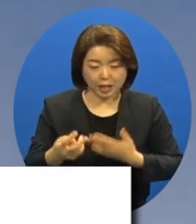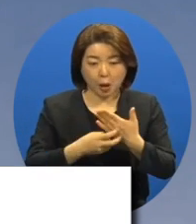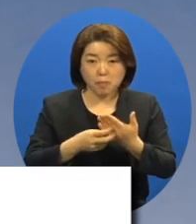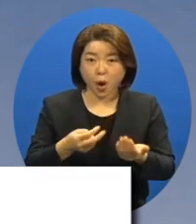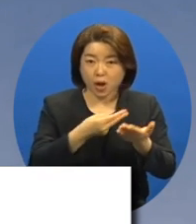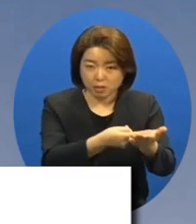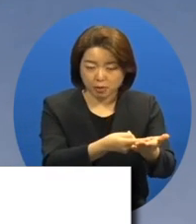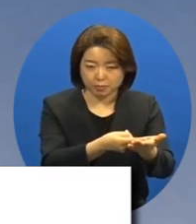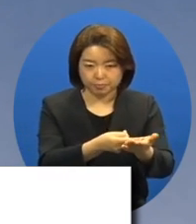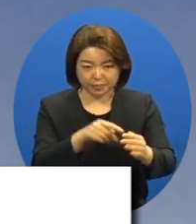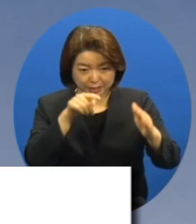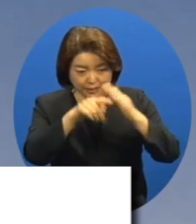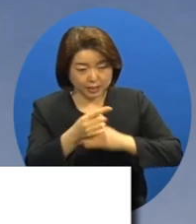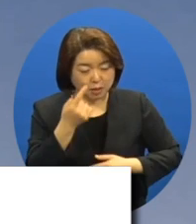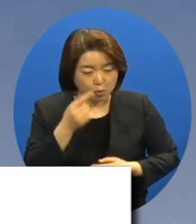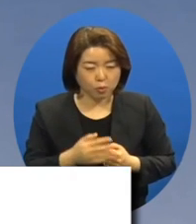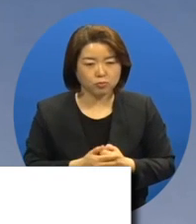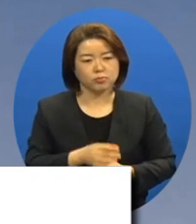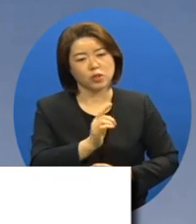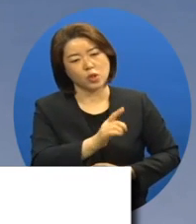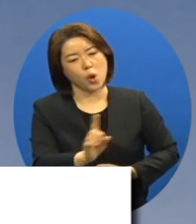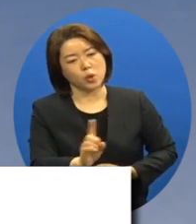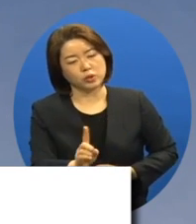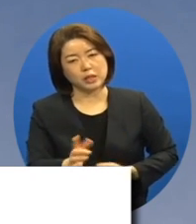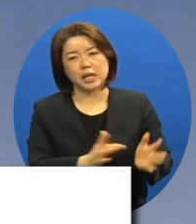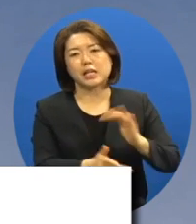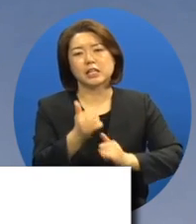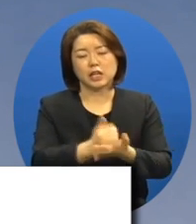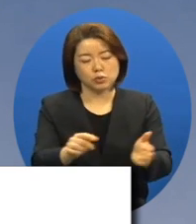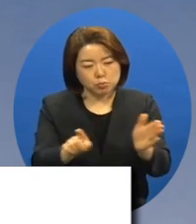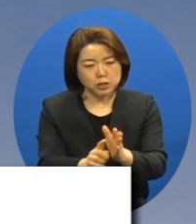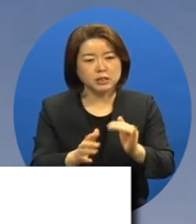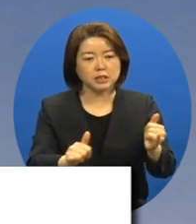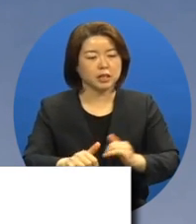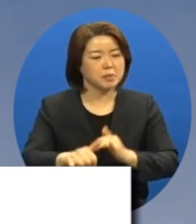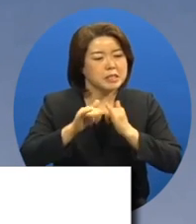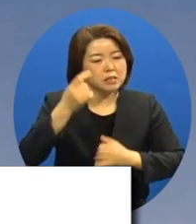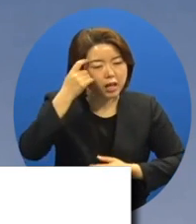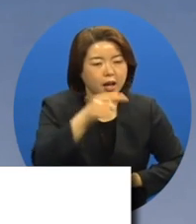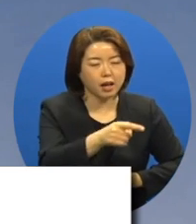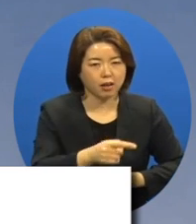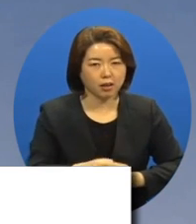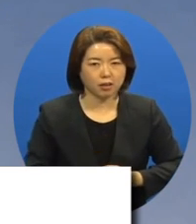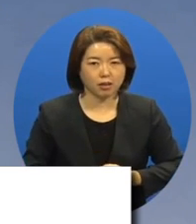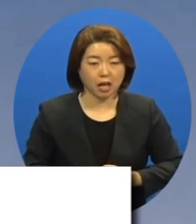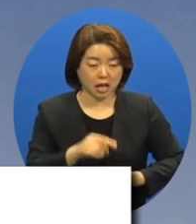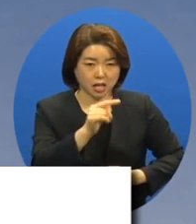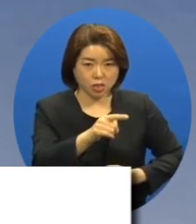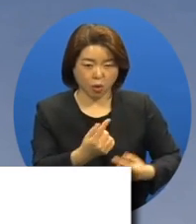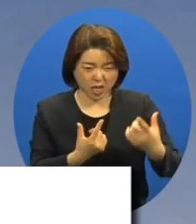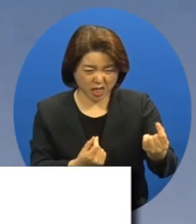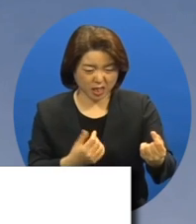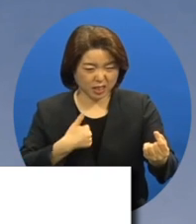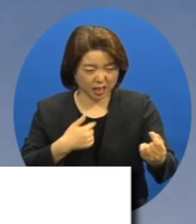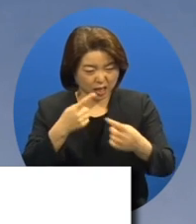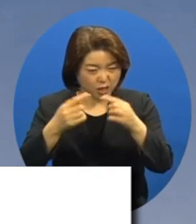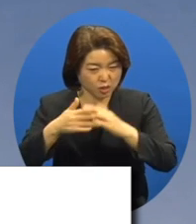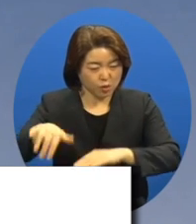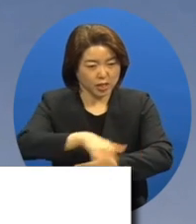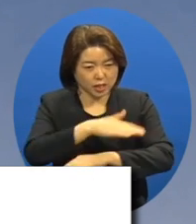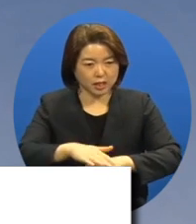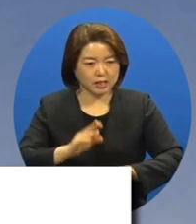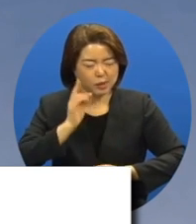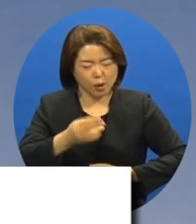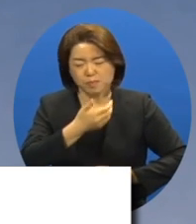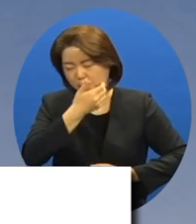찾아가서 는 너 어떻게 예수 믿는 사람이 자살을 시도할 수 있냐 너와 같이 교회 다녔다는 게 너무